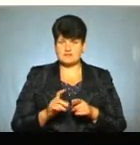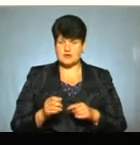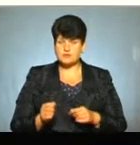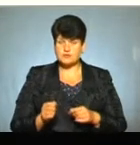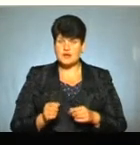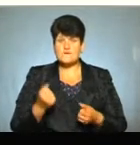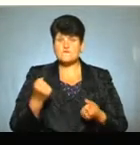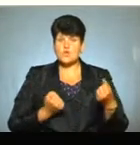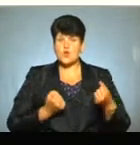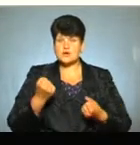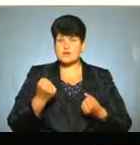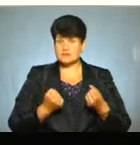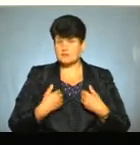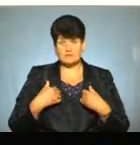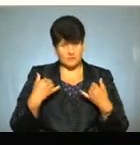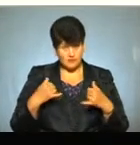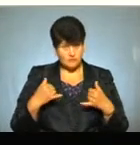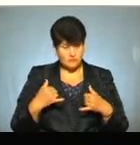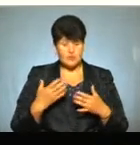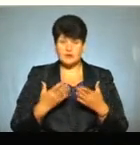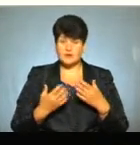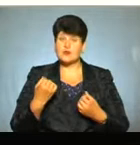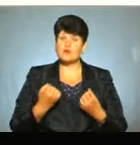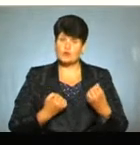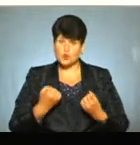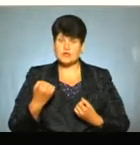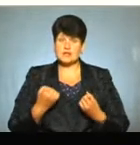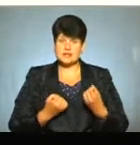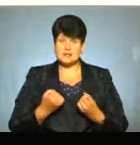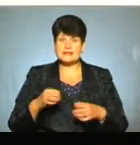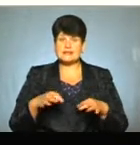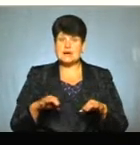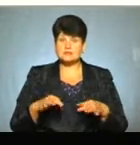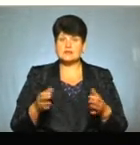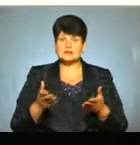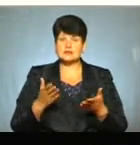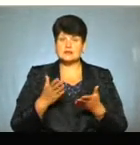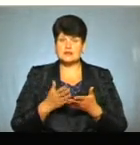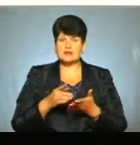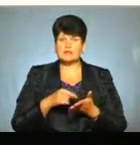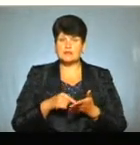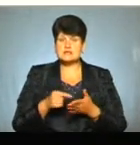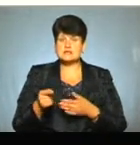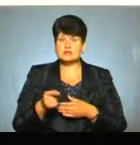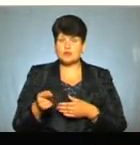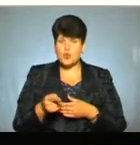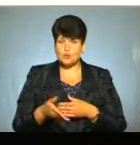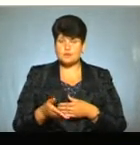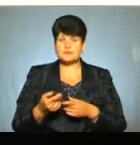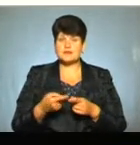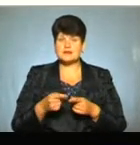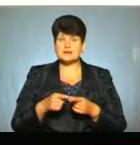електрогазозварювальники, водії, як не дивно, але саме водії транспорту, який знаходиться у місті Тернополі. Тобто